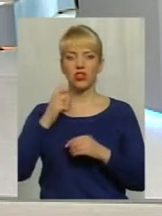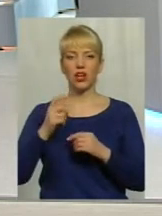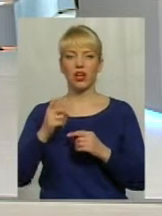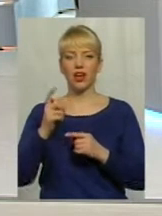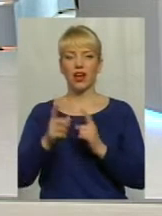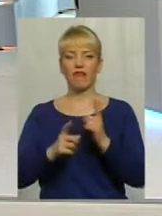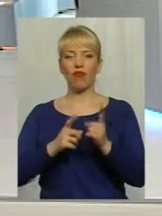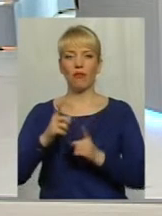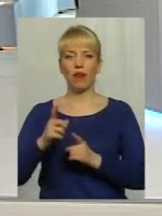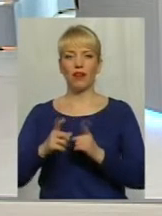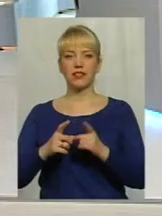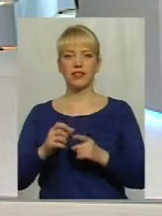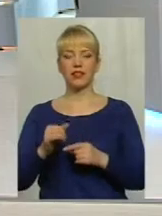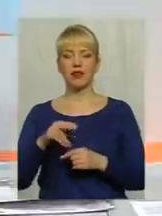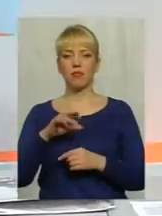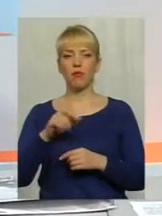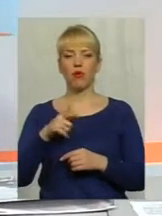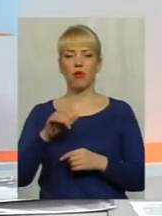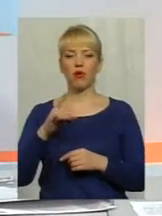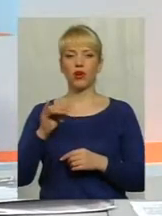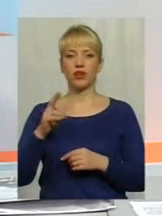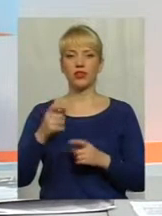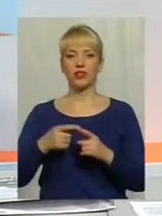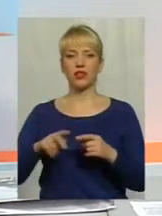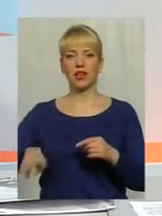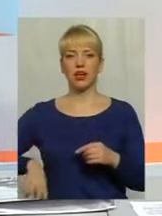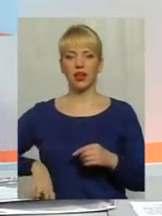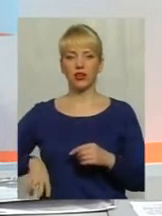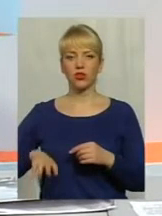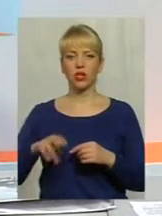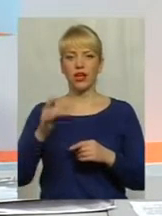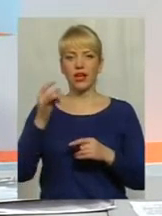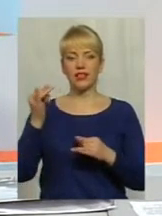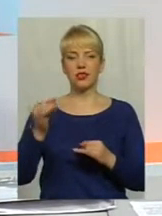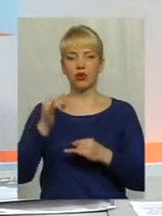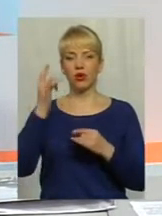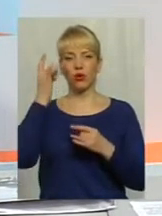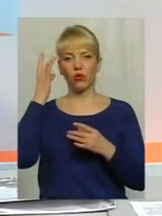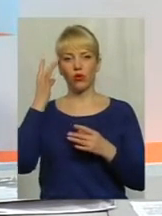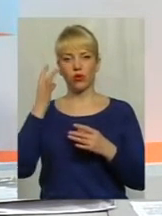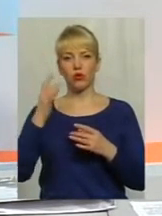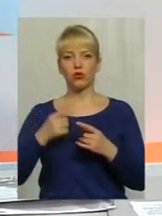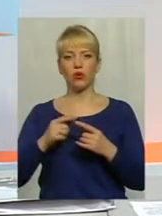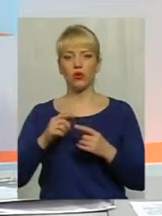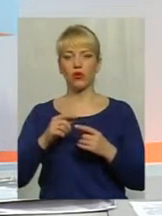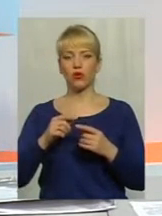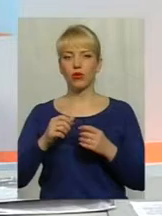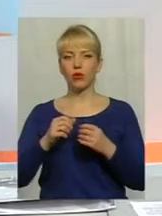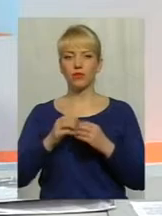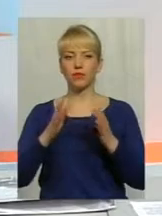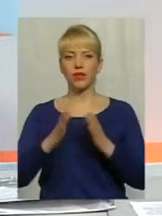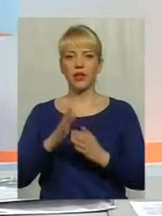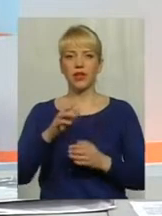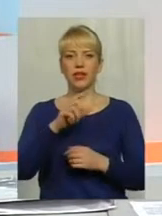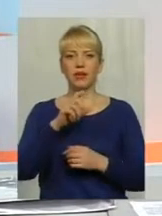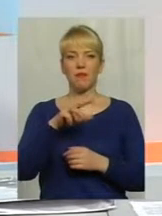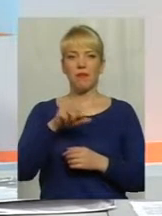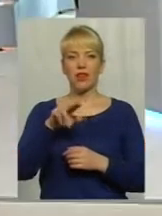Погорілець, директор Державного історико-культурного заповідника Меджибіш та член Національної спілки краєзнавців України.